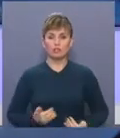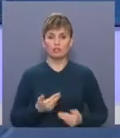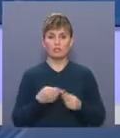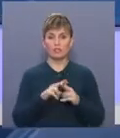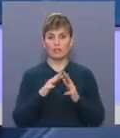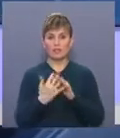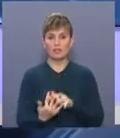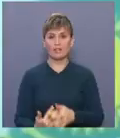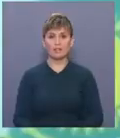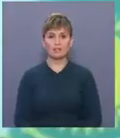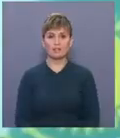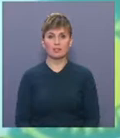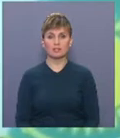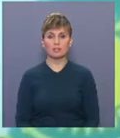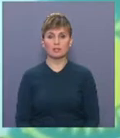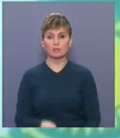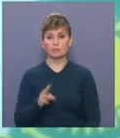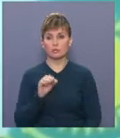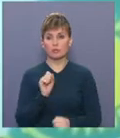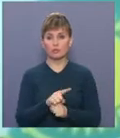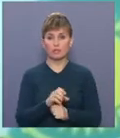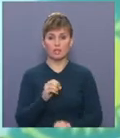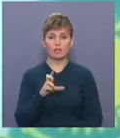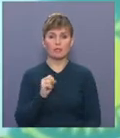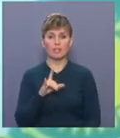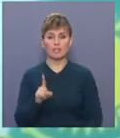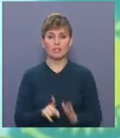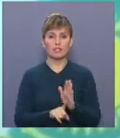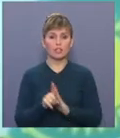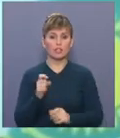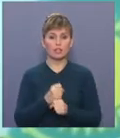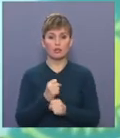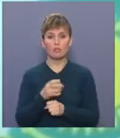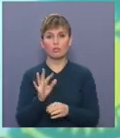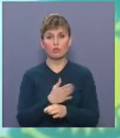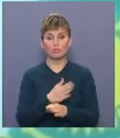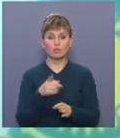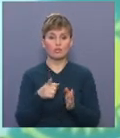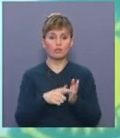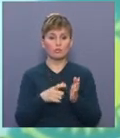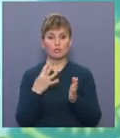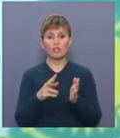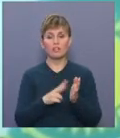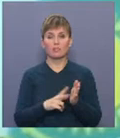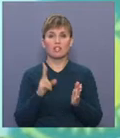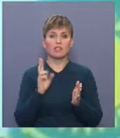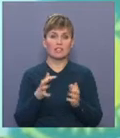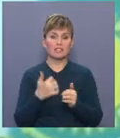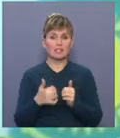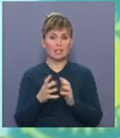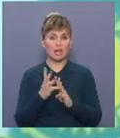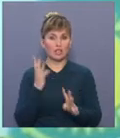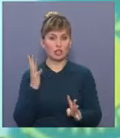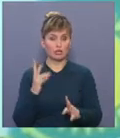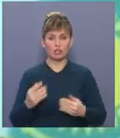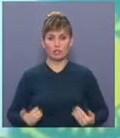деревне. По поручению Ельбасы нами же начата работа по распределению 1748 квартир среди очередников на